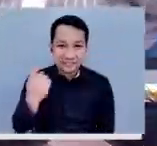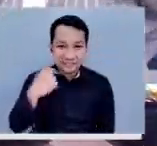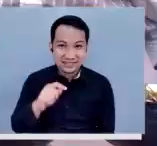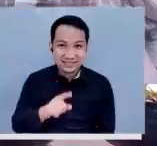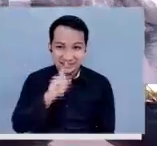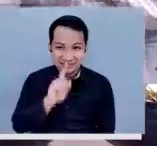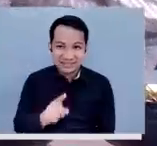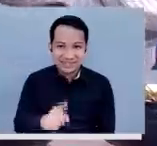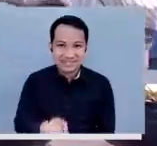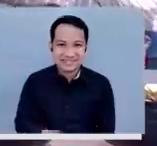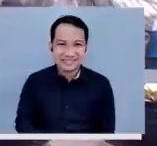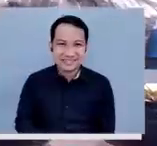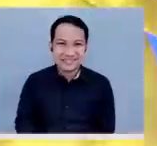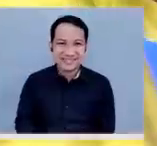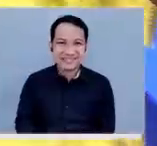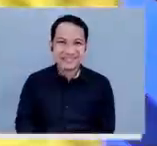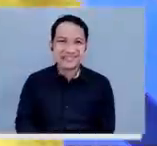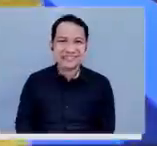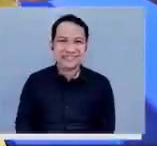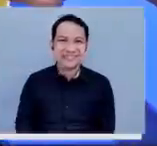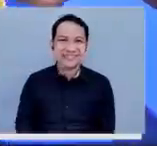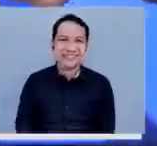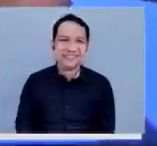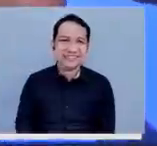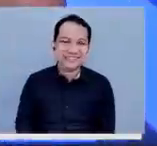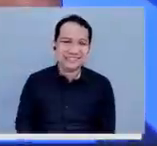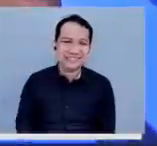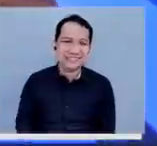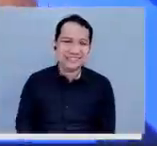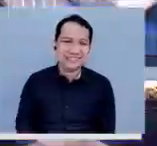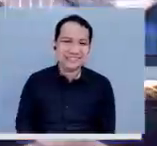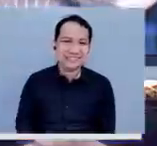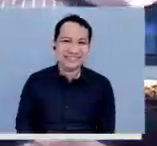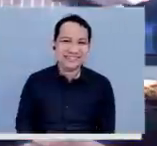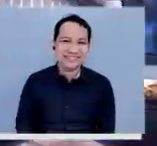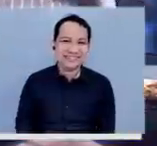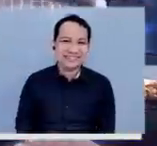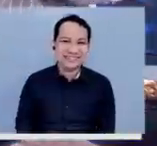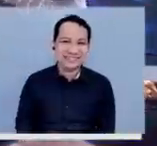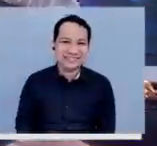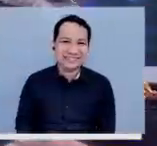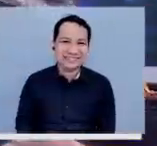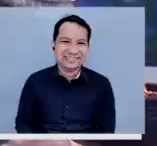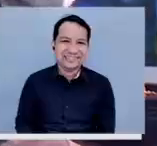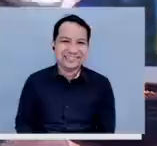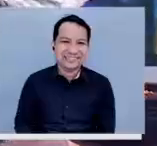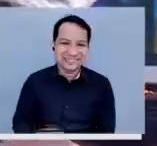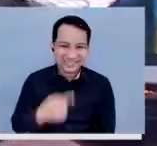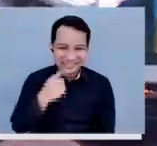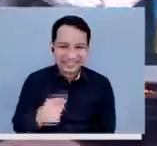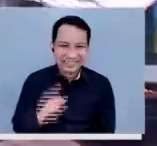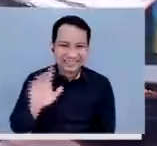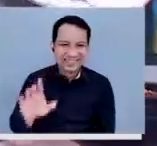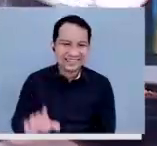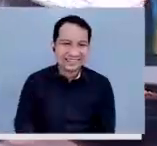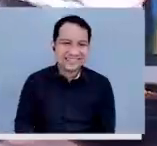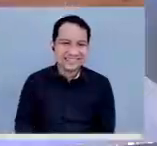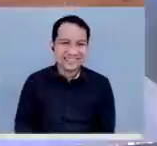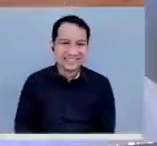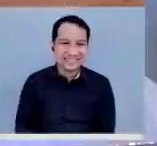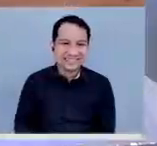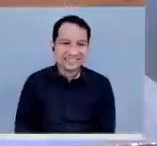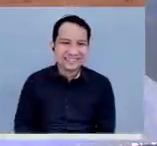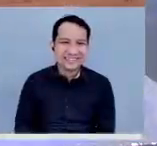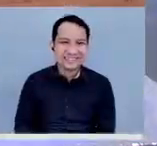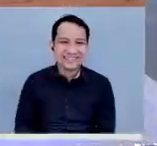kumaka. Ganun ba? Guys, ano tayo? Switching, substitution. Mami. Work lang. Manong sushi.